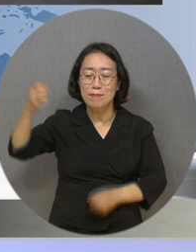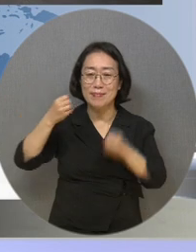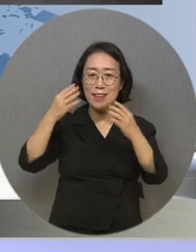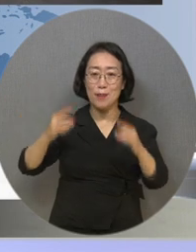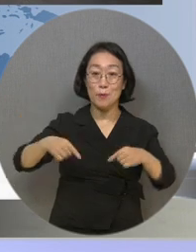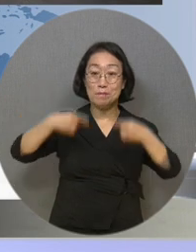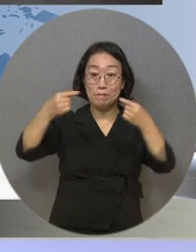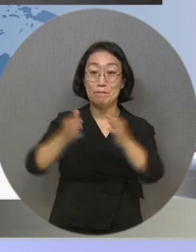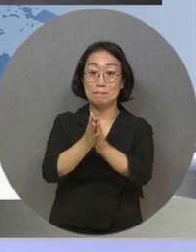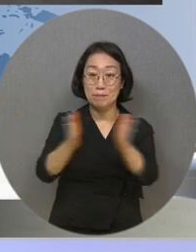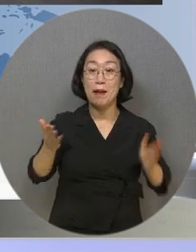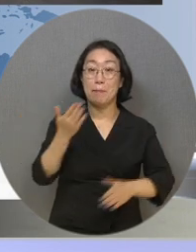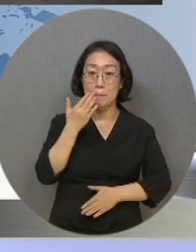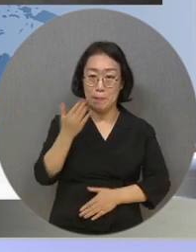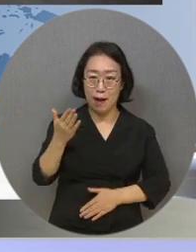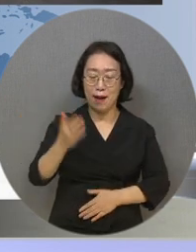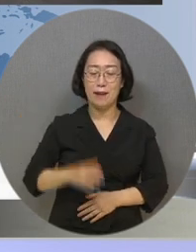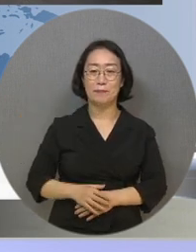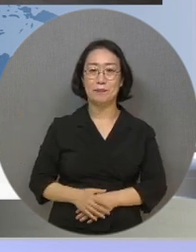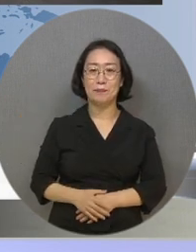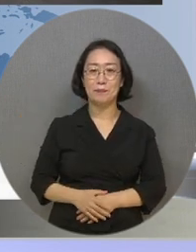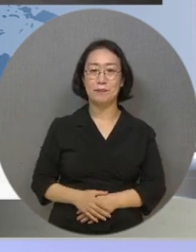다가섰다는데요. 황영재 기자가 전합니다.